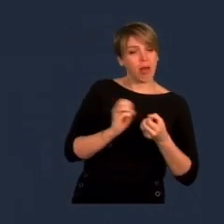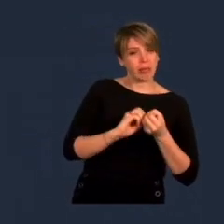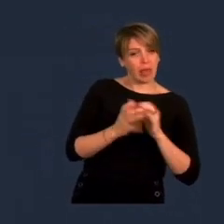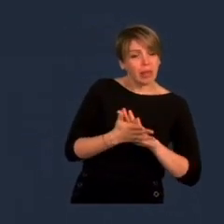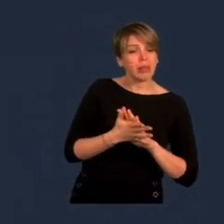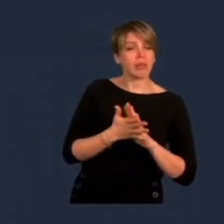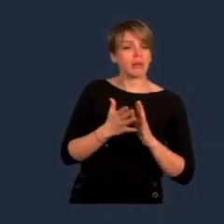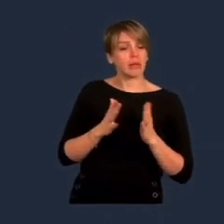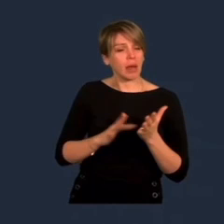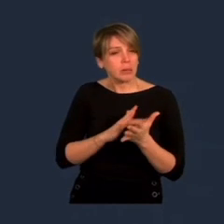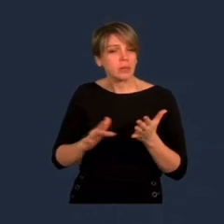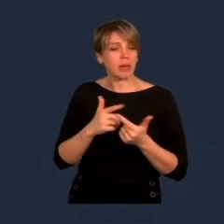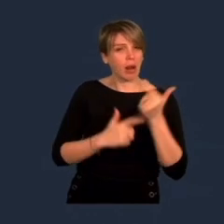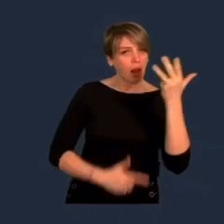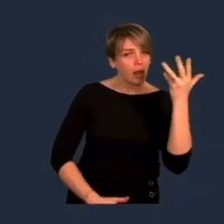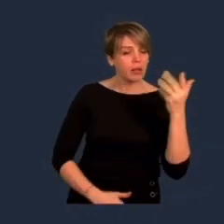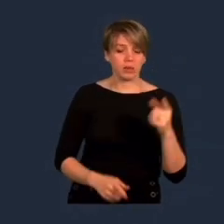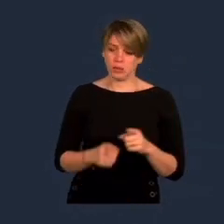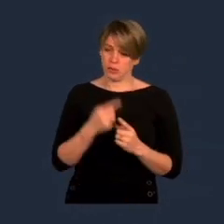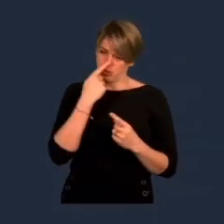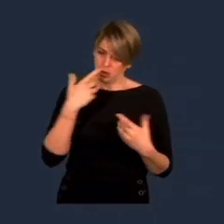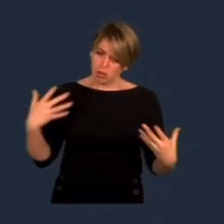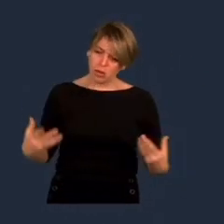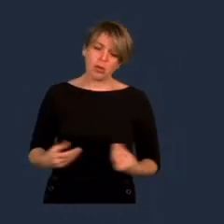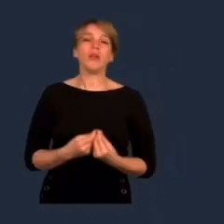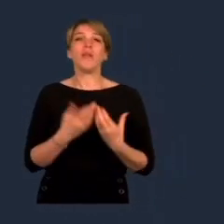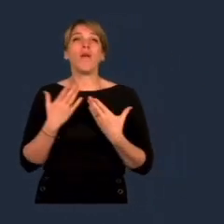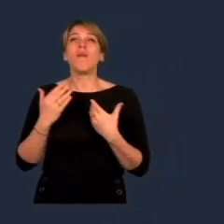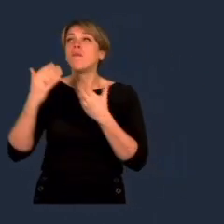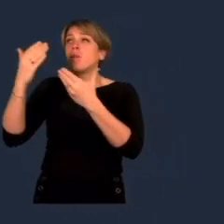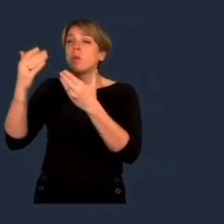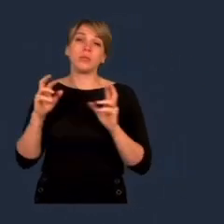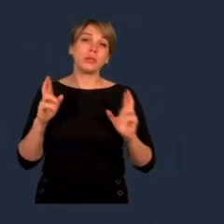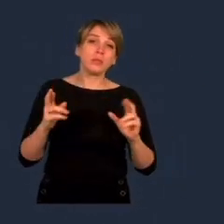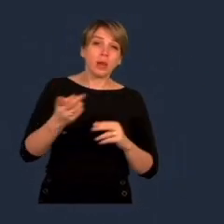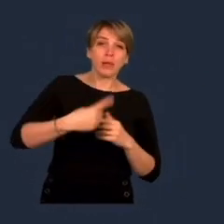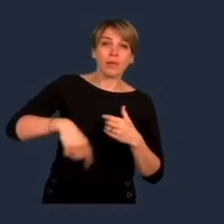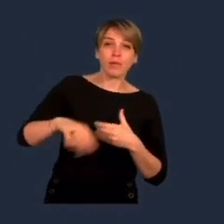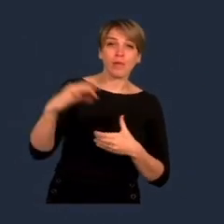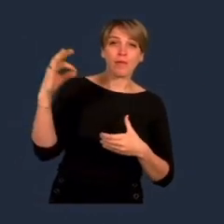que c'est un vœu qui va dans le bon sens et je ne vois pas comment vous ne pourriez pas le voter. Je vous remercie.